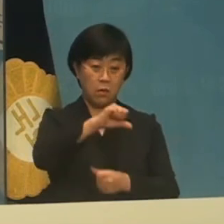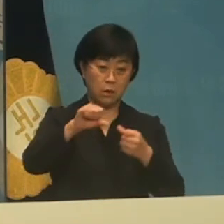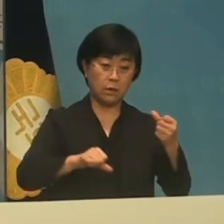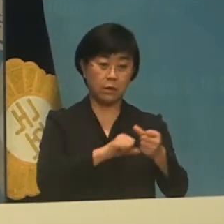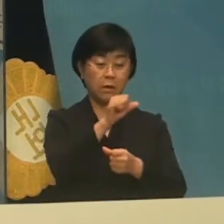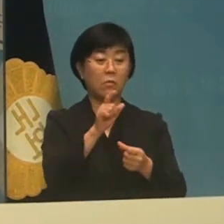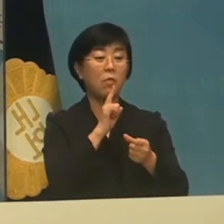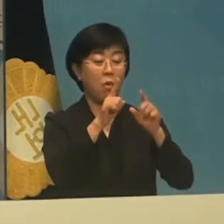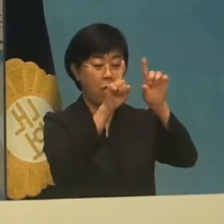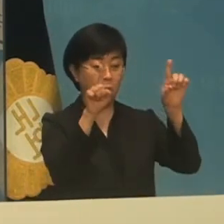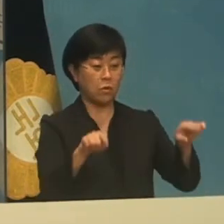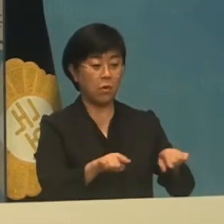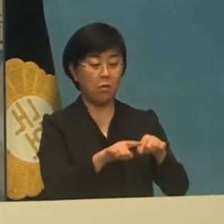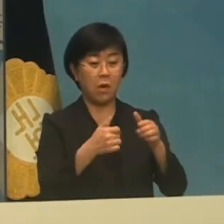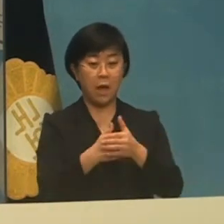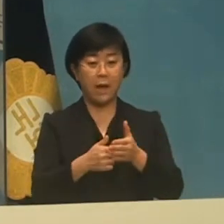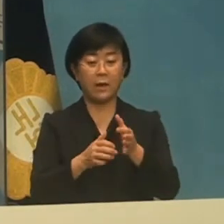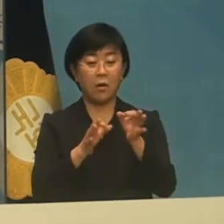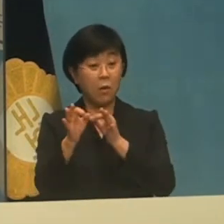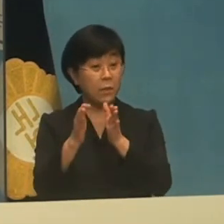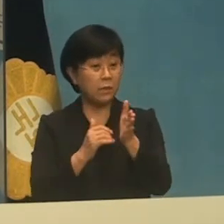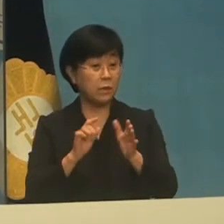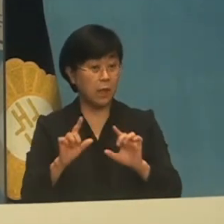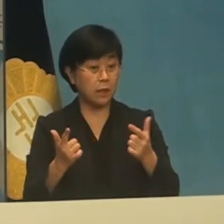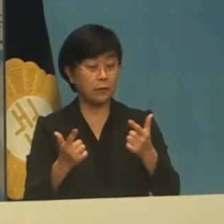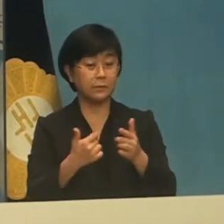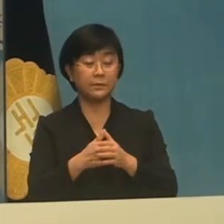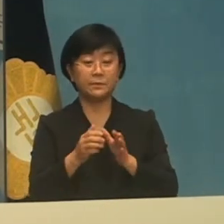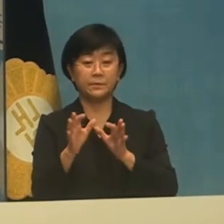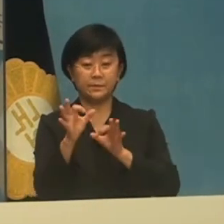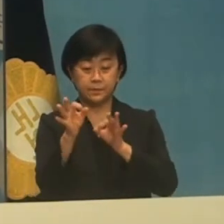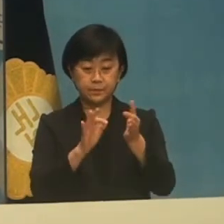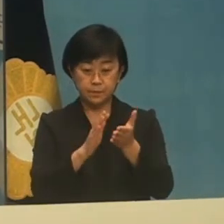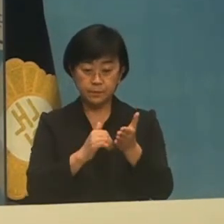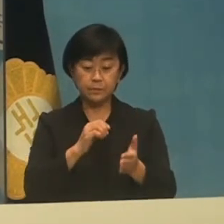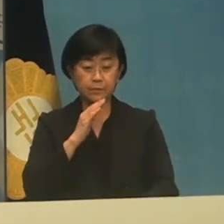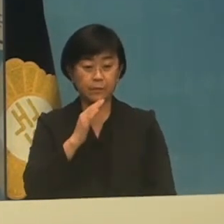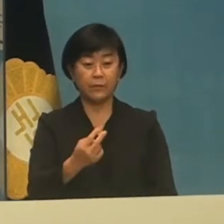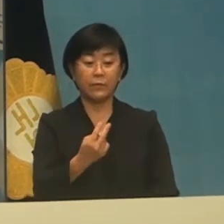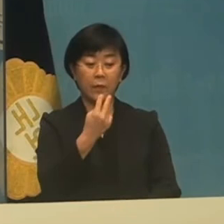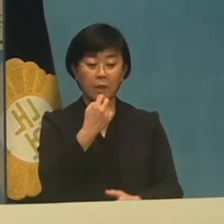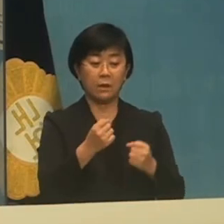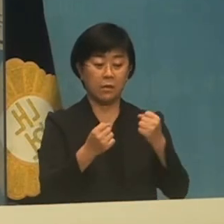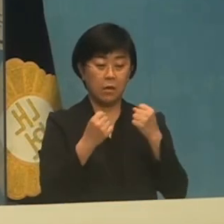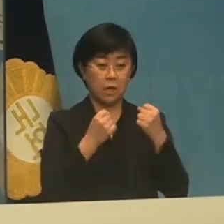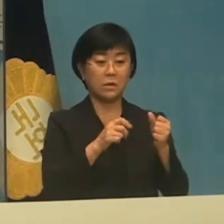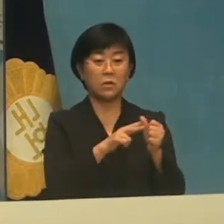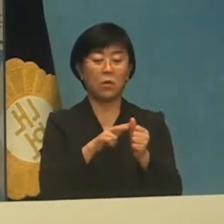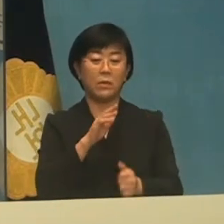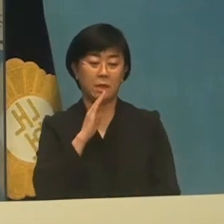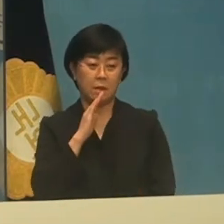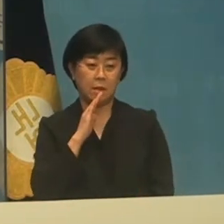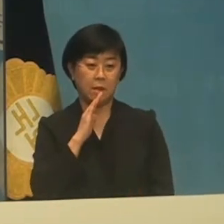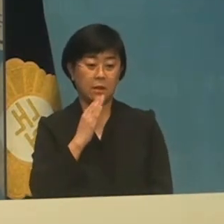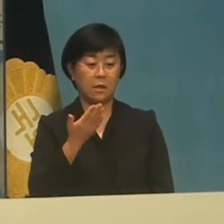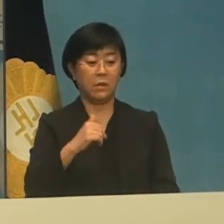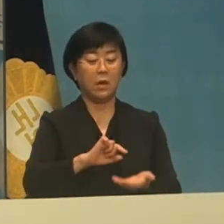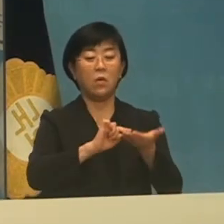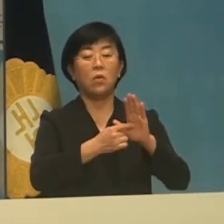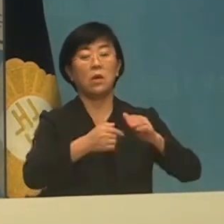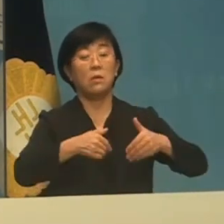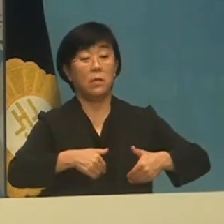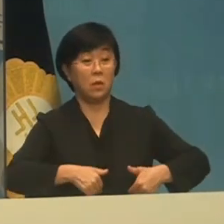보고서가 영업비밀도 아니지만 영업비밀이라 하더라도 생명건강 정보이기 때문에